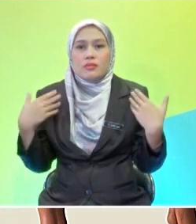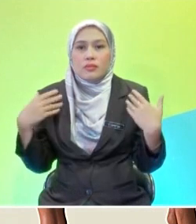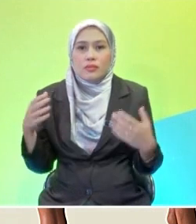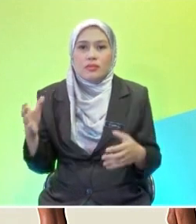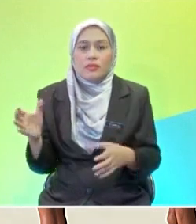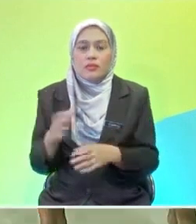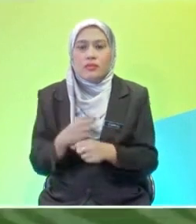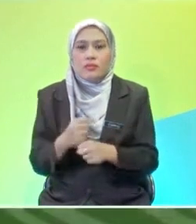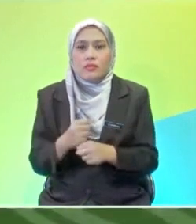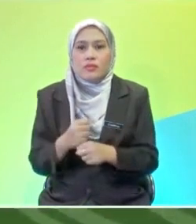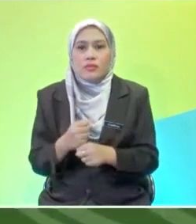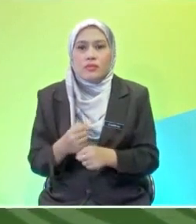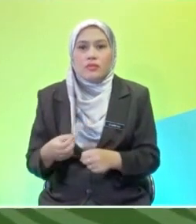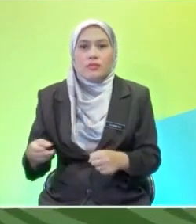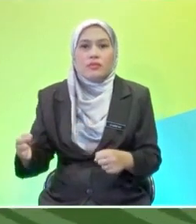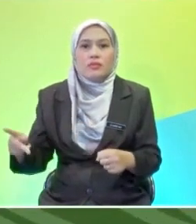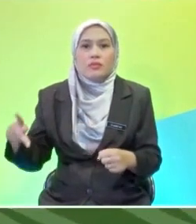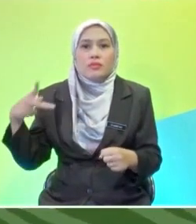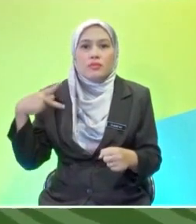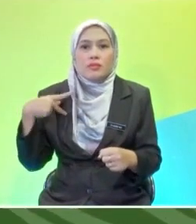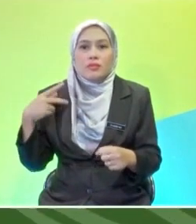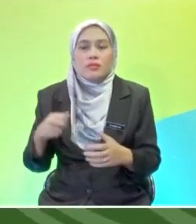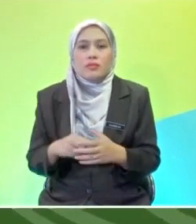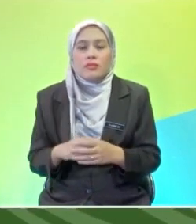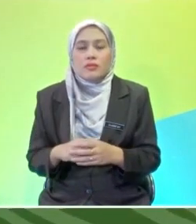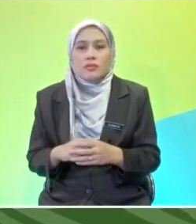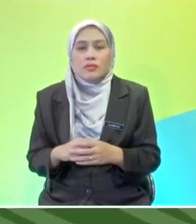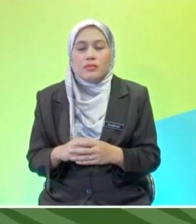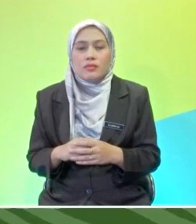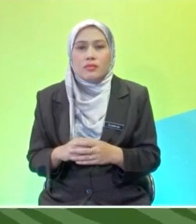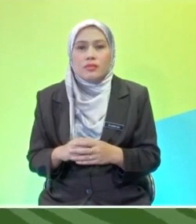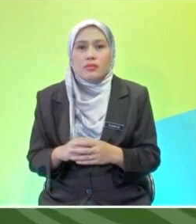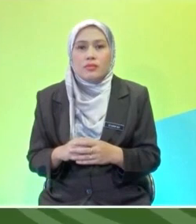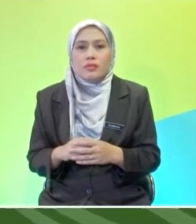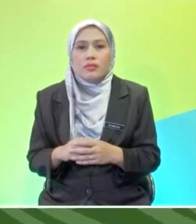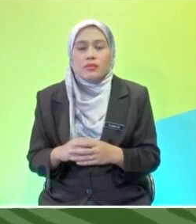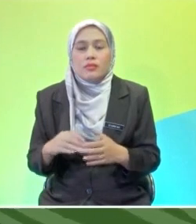tak, murid-murid? Dapat. Okey, seterusnya. Dapat. Lagi apa? Dalam petikan tu ada lagi tak?